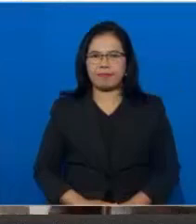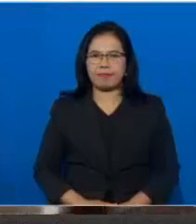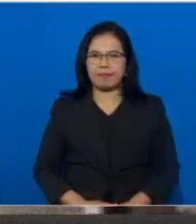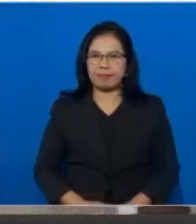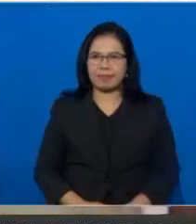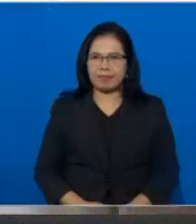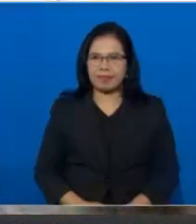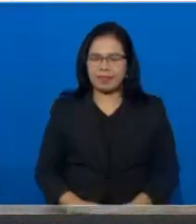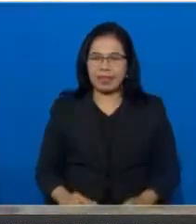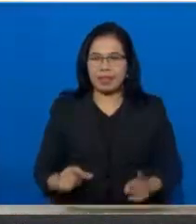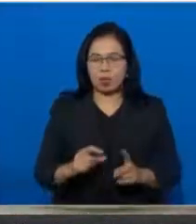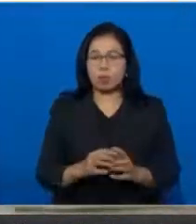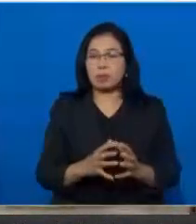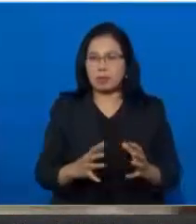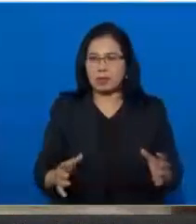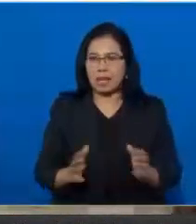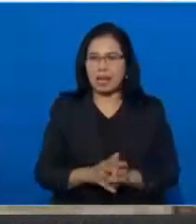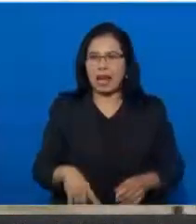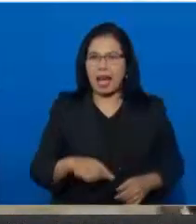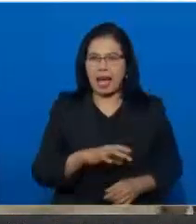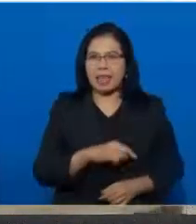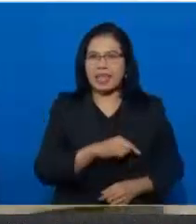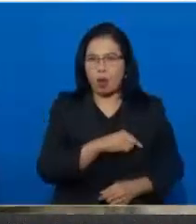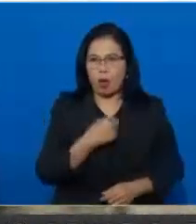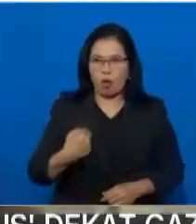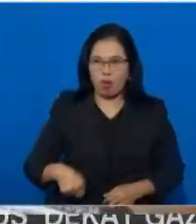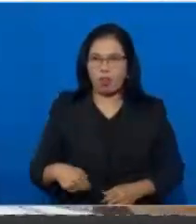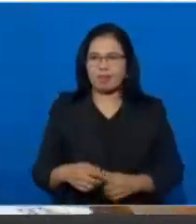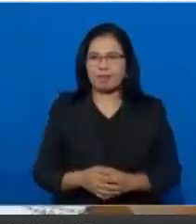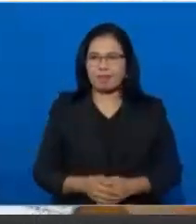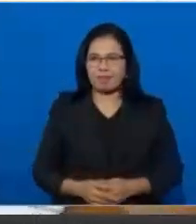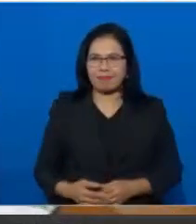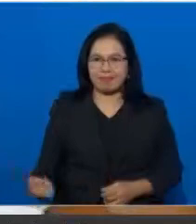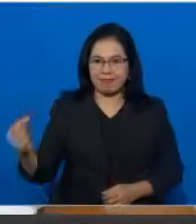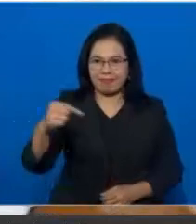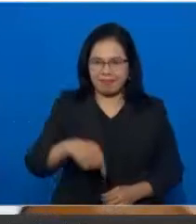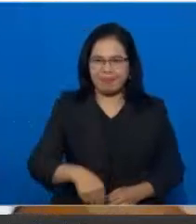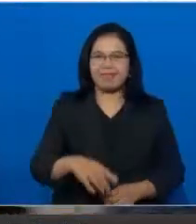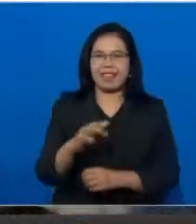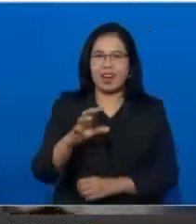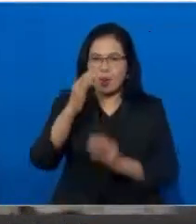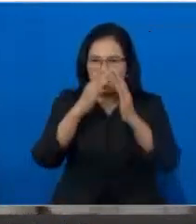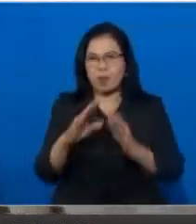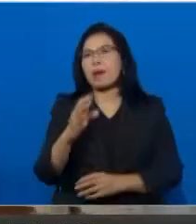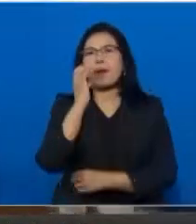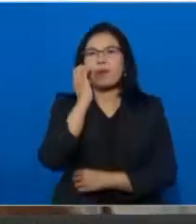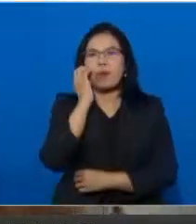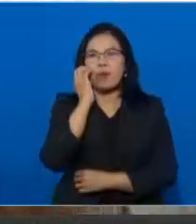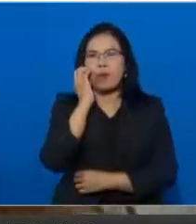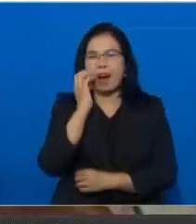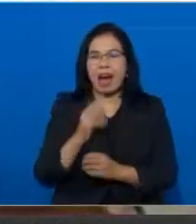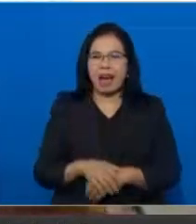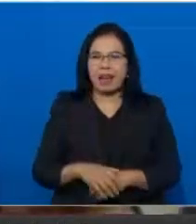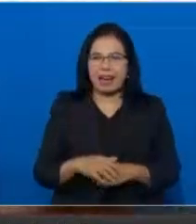Dubes Tiongkok untuk Indonesia, Lu Kang, juga hadir ke rumah dinas Prabowo yang ada di Kertanegara, Jakarta. Pada kesempatan ini, kucing milik